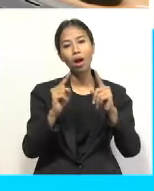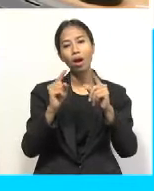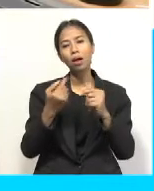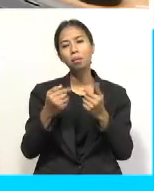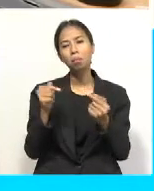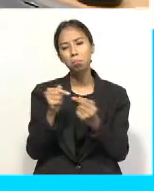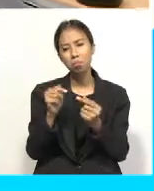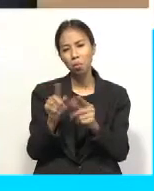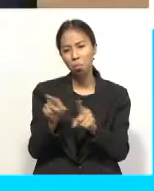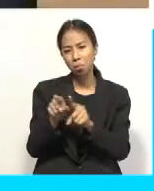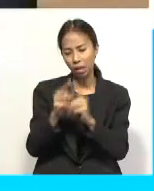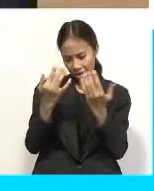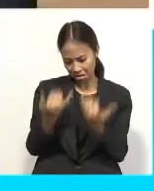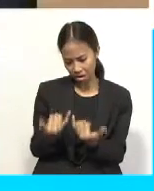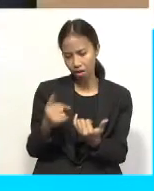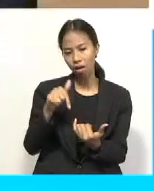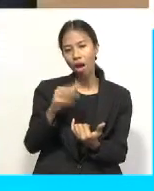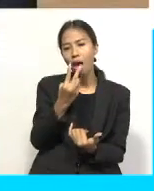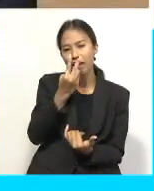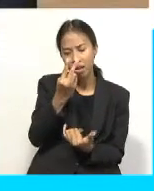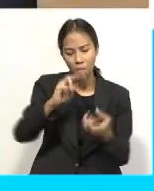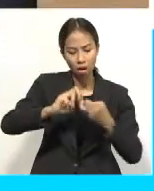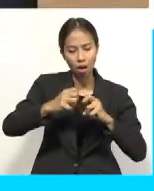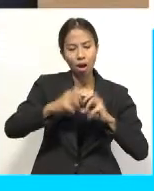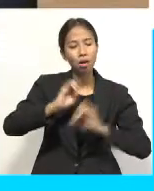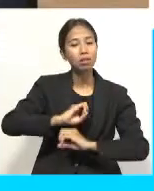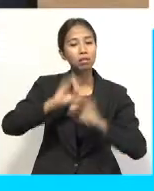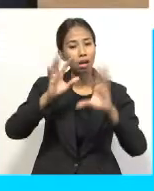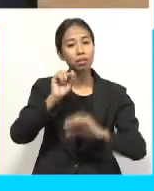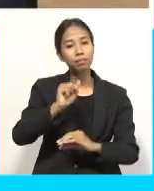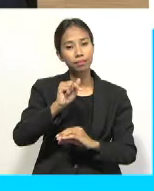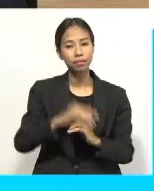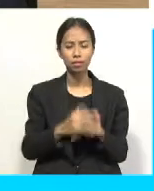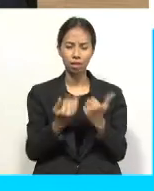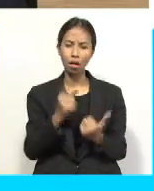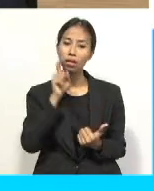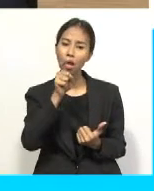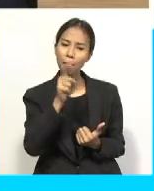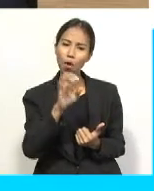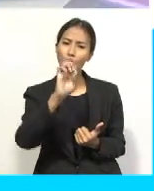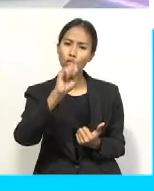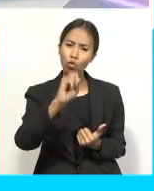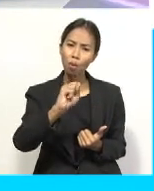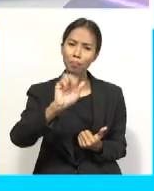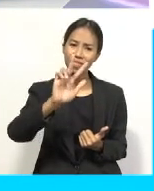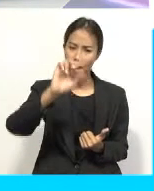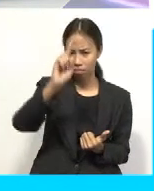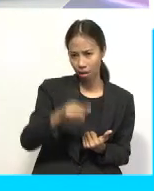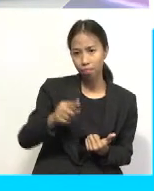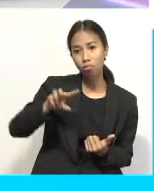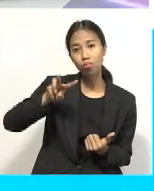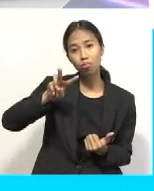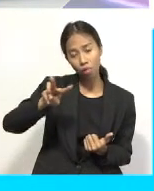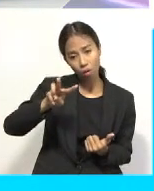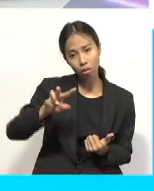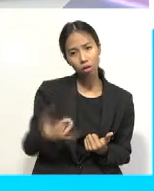การรวบรวมมาเพื่อให้เห็นภาพของปัญหาที่ชัดเจนมากยิ่งขึ้นครับ อย่าง 3/2 เนี่ยนะคะทางทปอได้บอกไหมคะว่าจะ